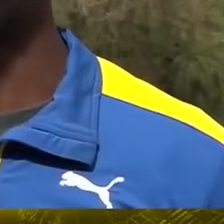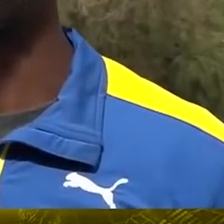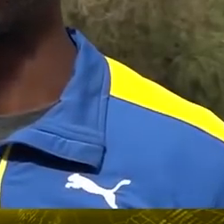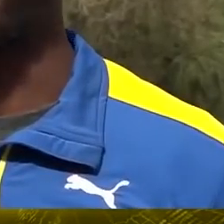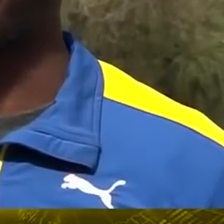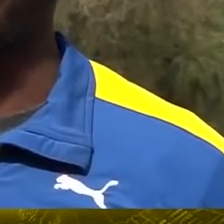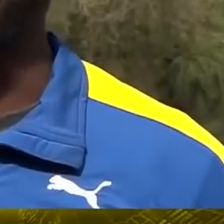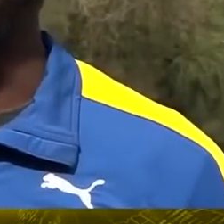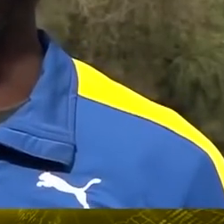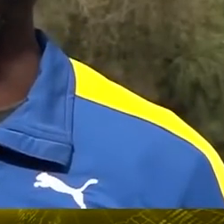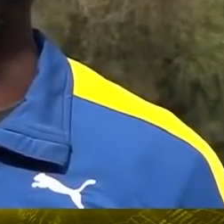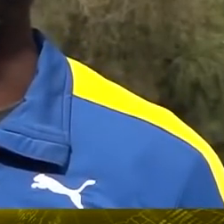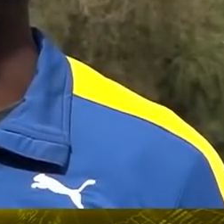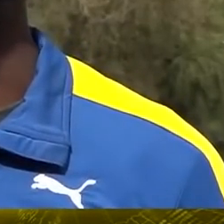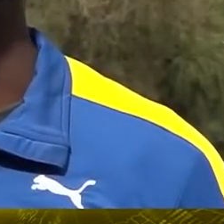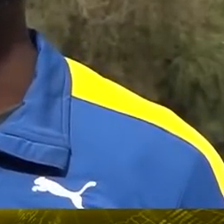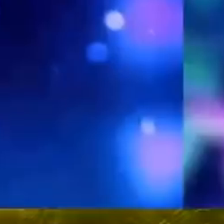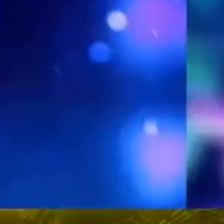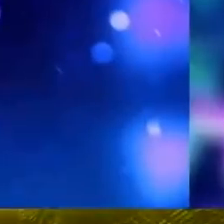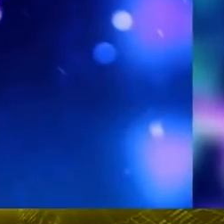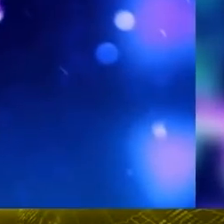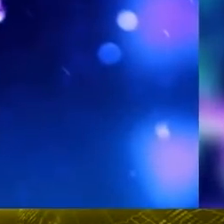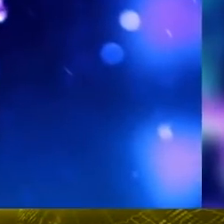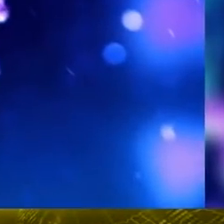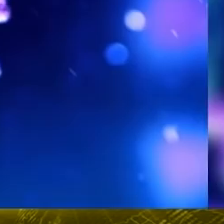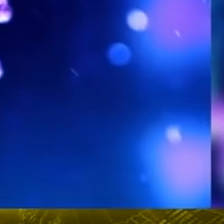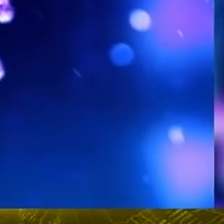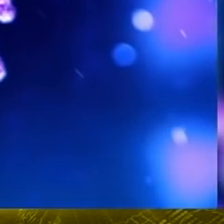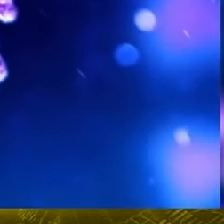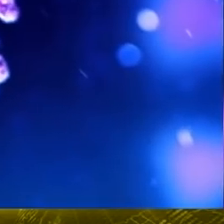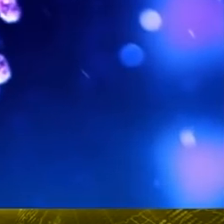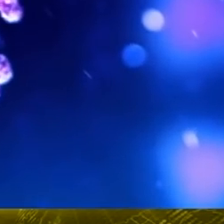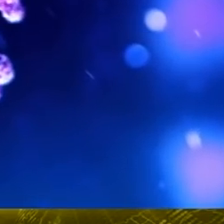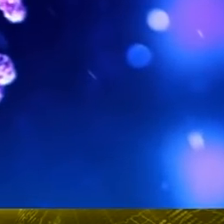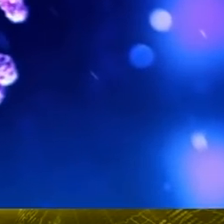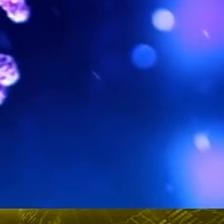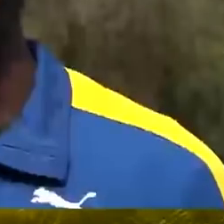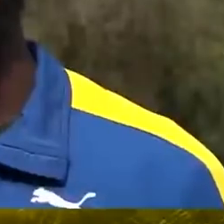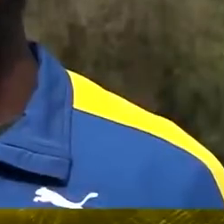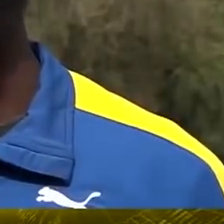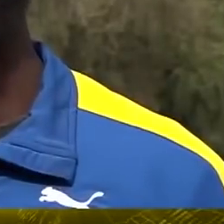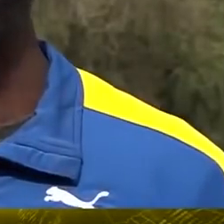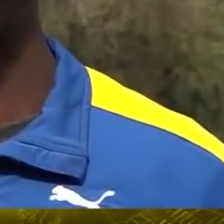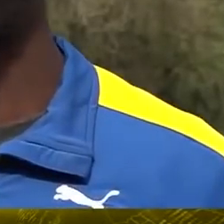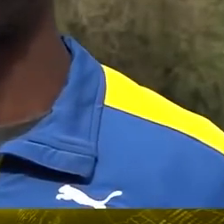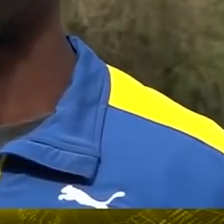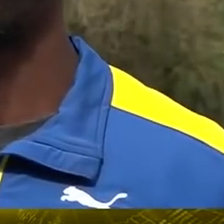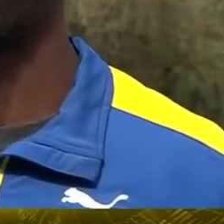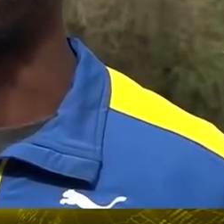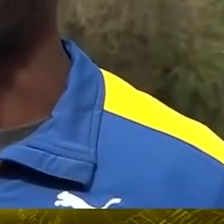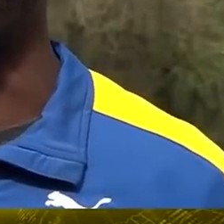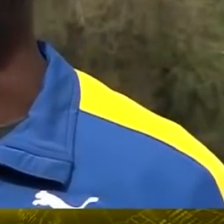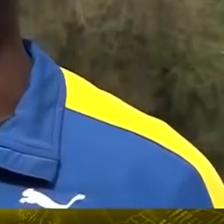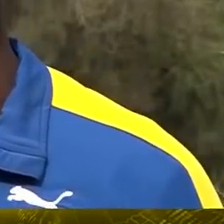أنا بزغورة نجار بتعم دستني هاتنا إحنا نقولنا بتعني أسكف عن تمام بزح تشجر سب